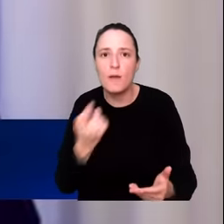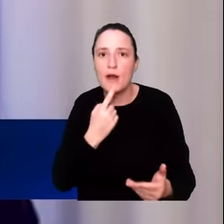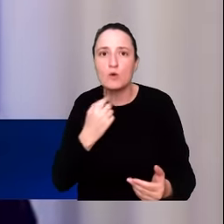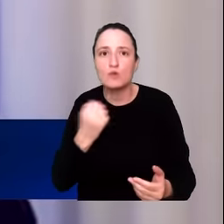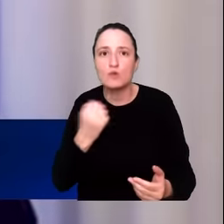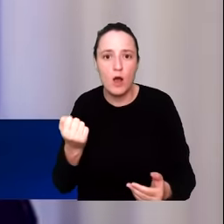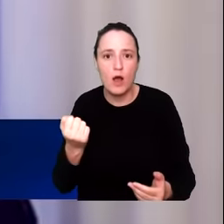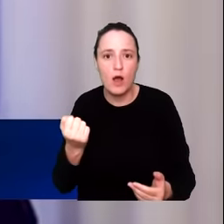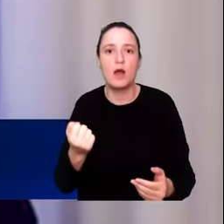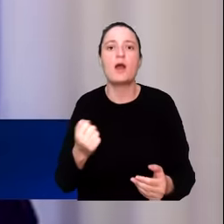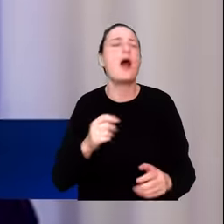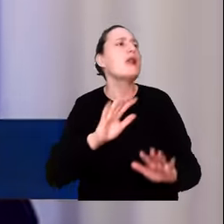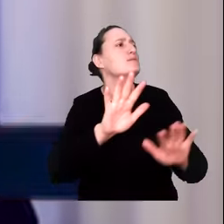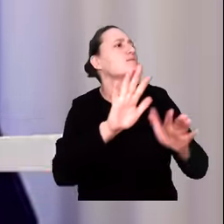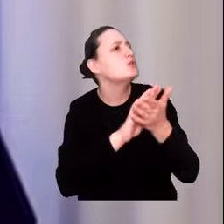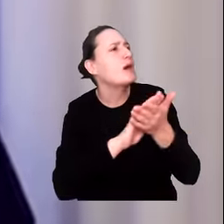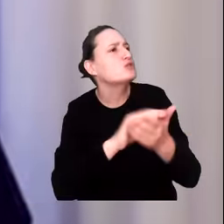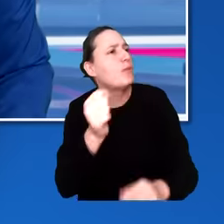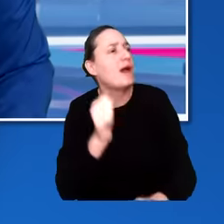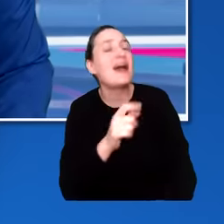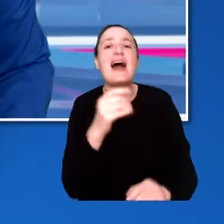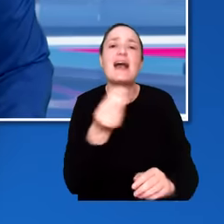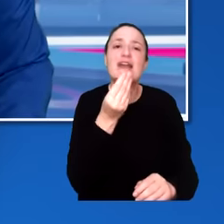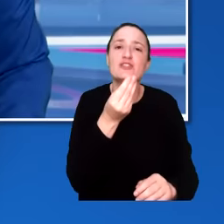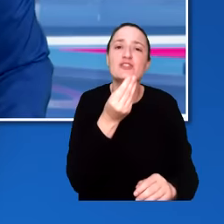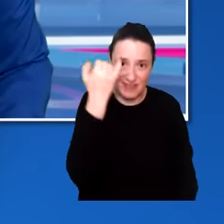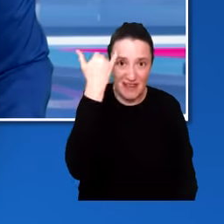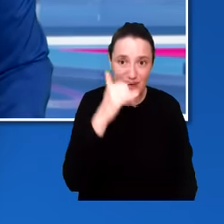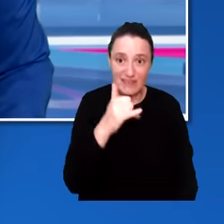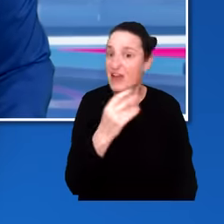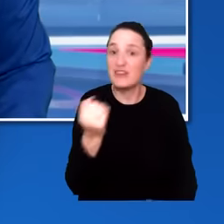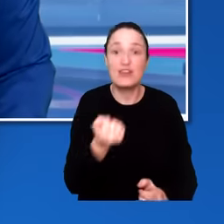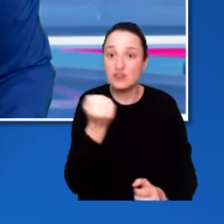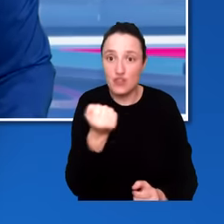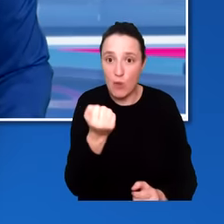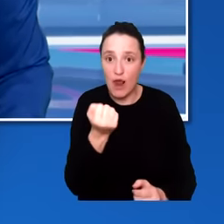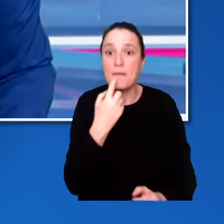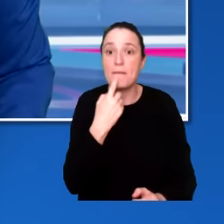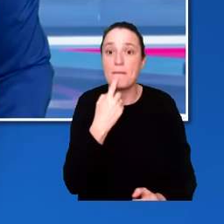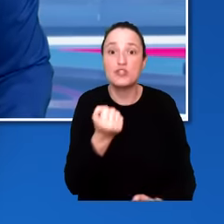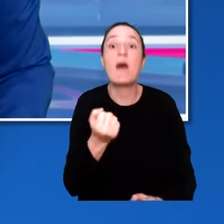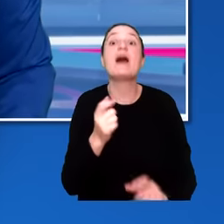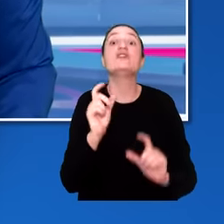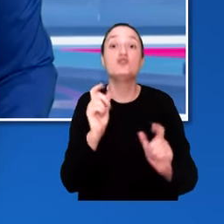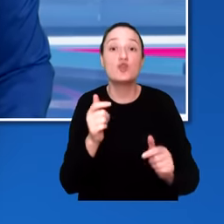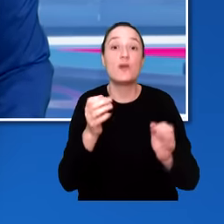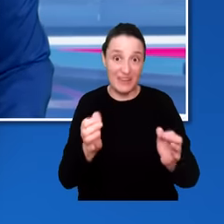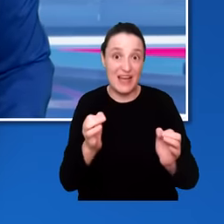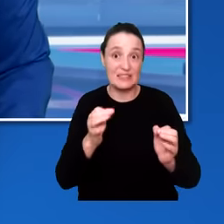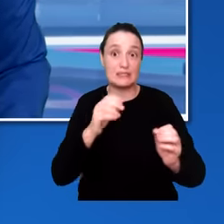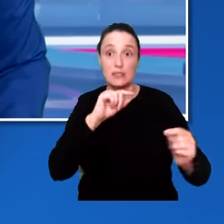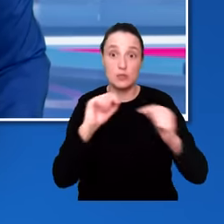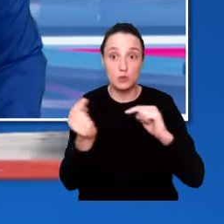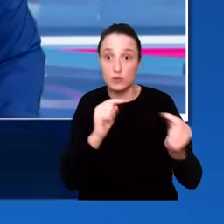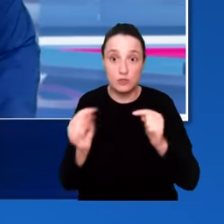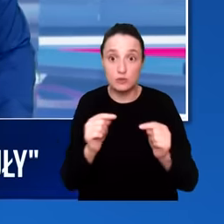Przepraszam, panie pośle, mają jeszcze jedną wadę, bo oprócz tego, że mało który działa, to jeszcze ten, o którym jest mowa, o którym mówi pan